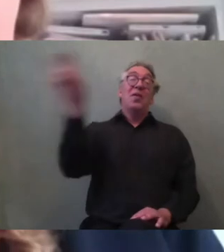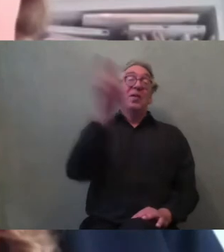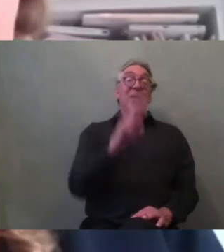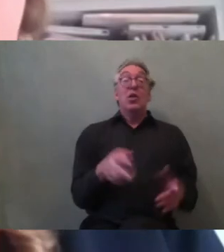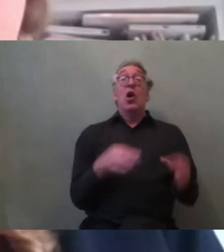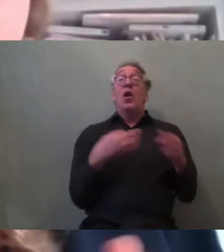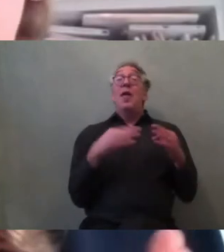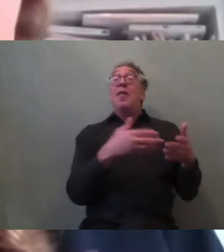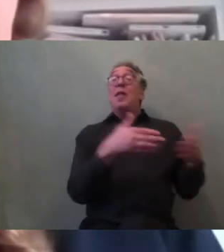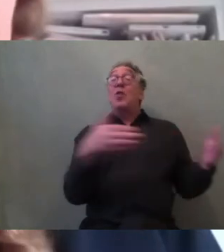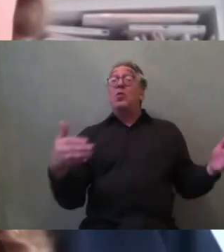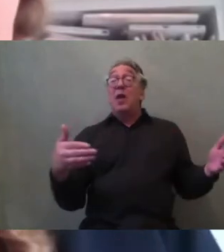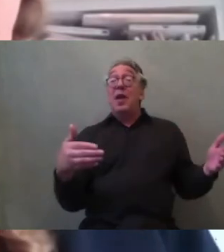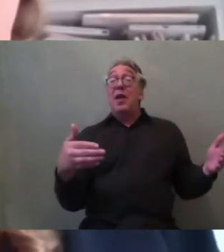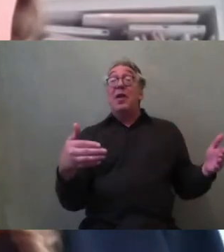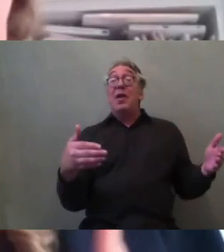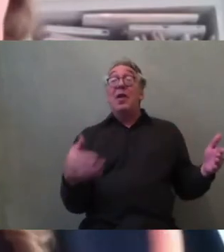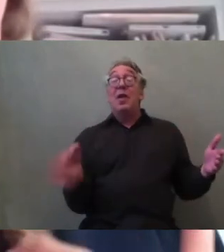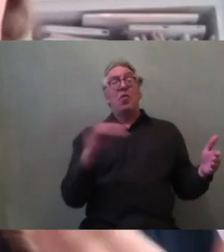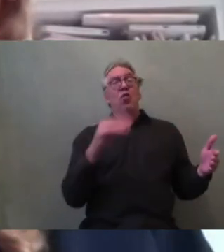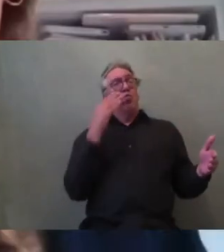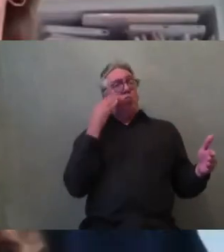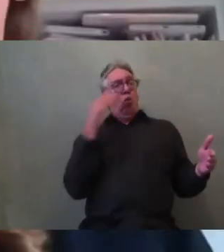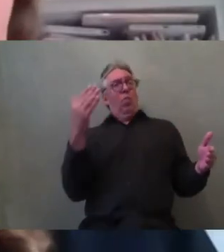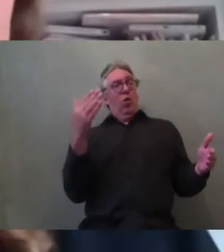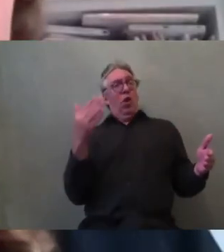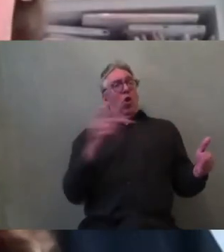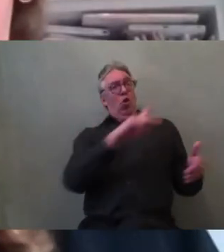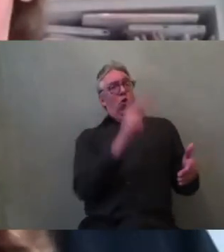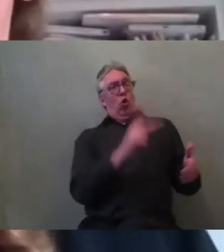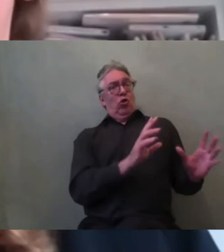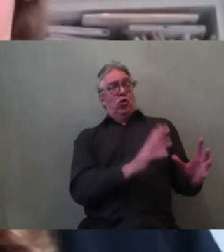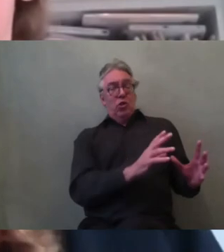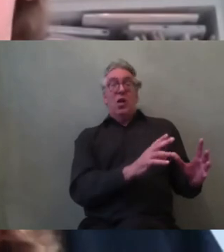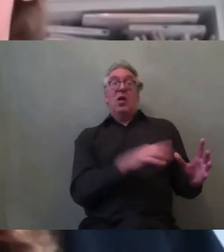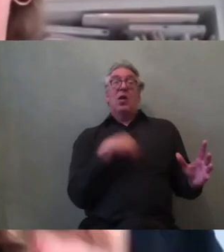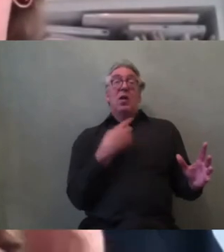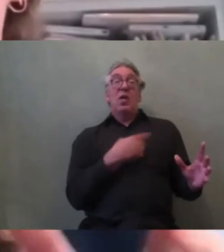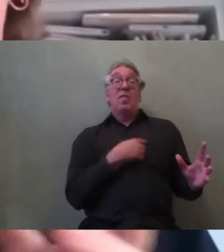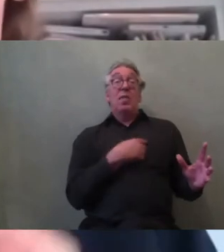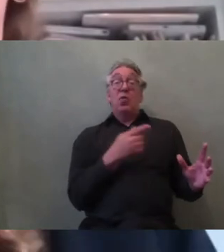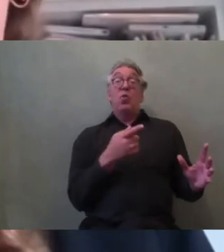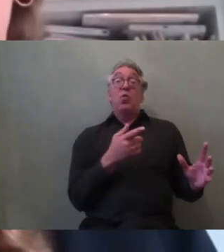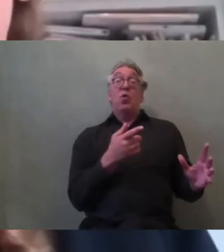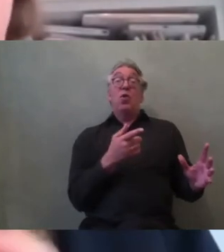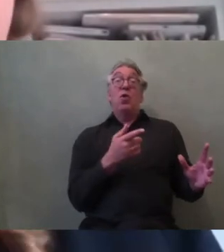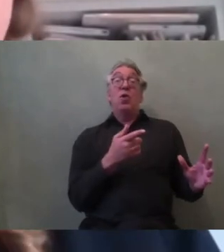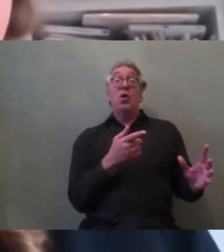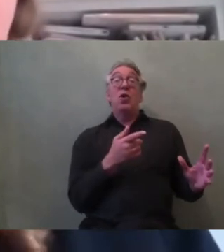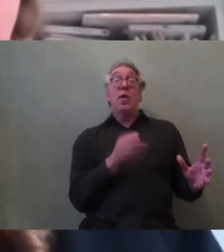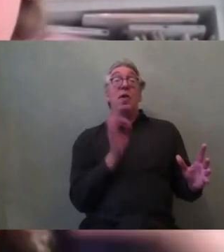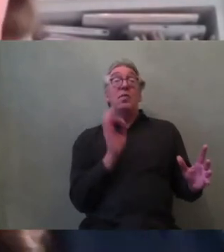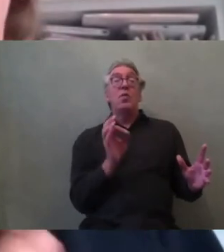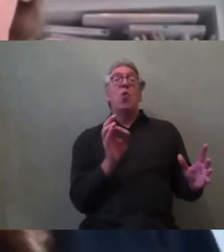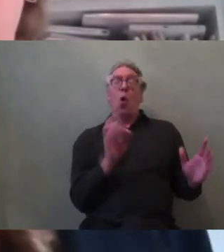collectiestukken, beroemde collectiewerken. En daar hebben wij een replica museum van gemaakt. En die exacte replica's die reizen